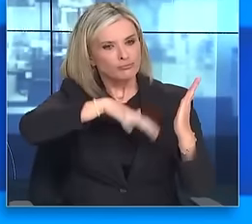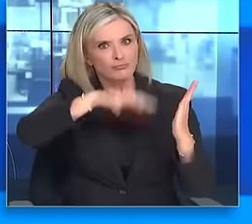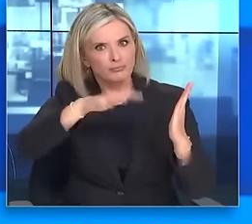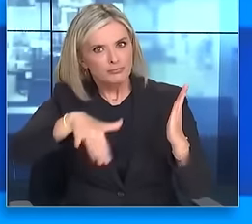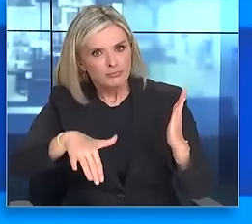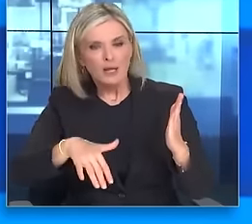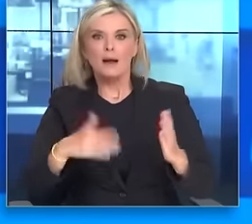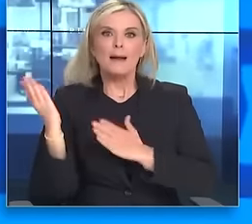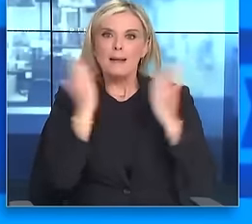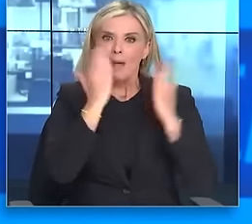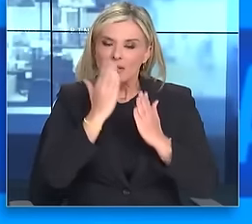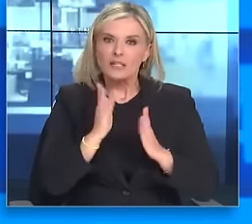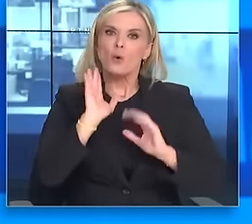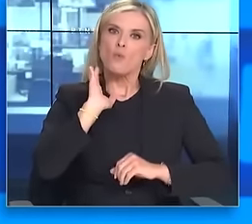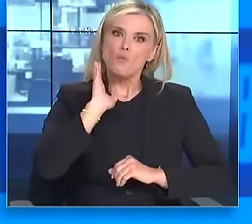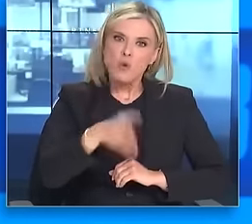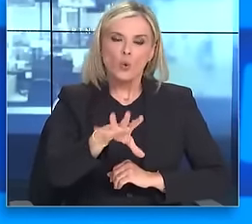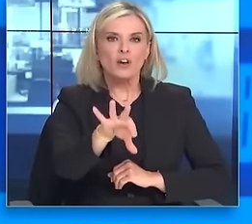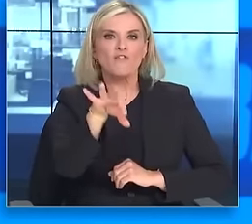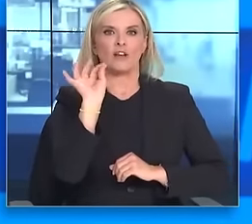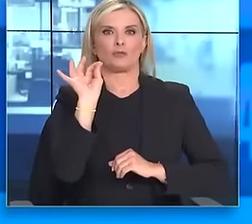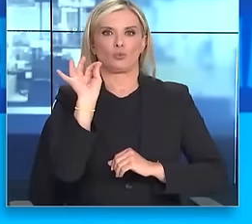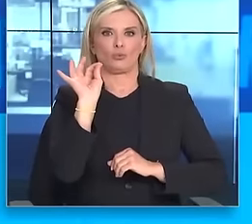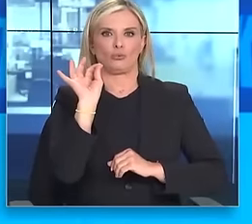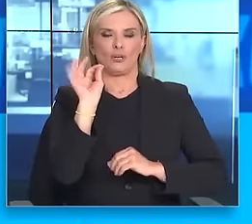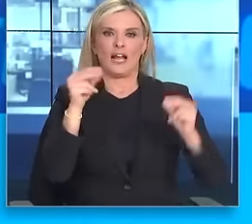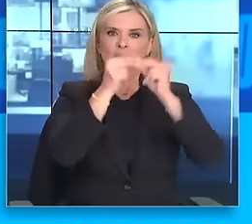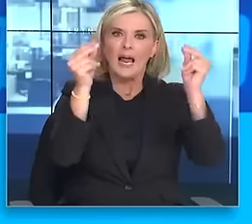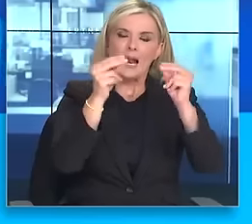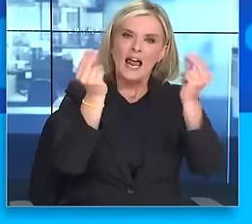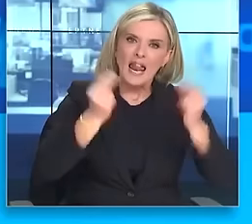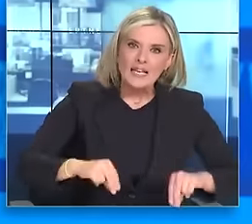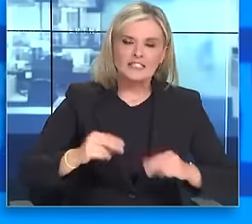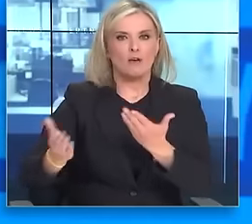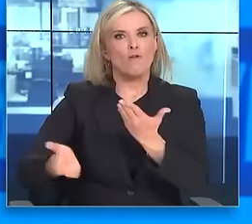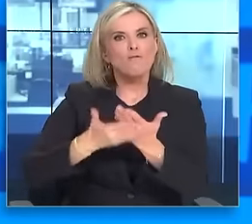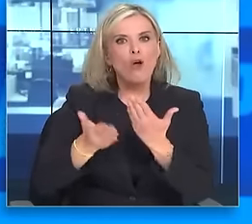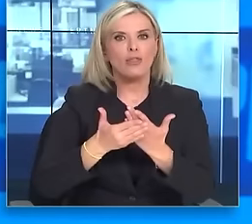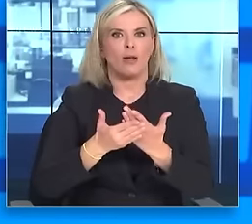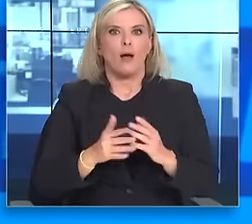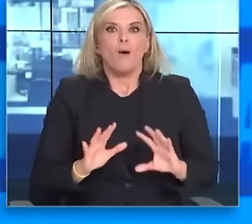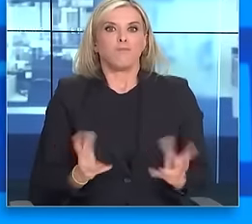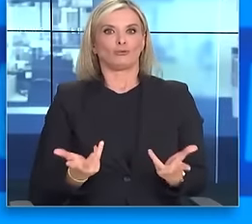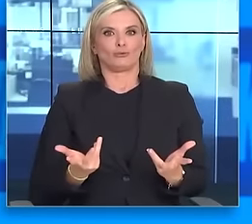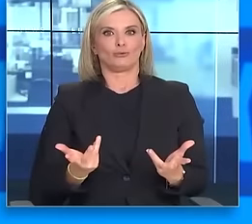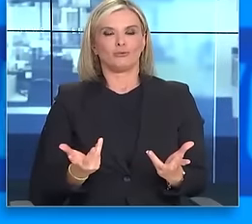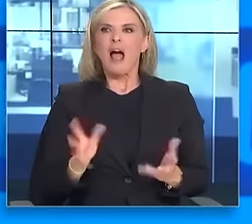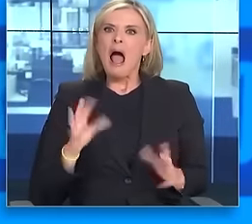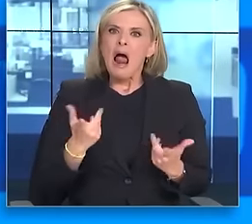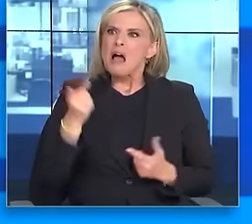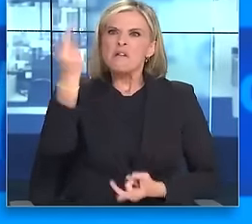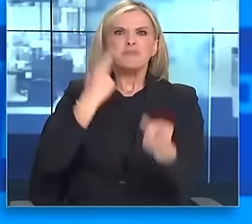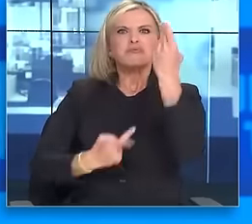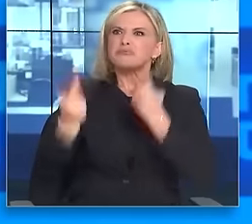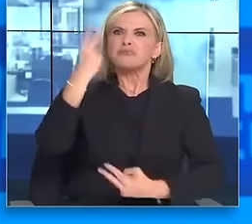έχουν ένα συμπληρωματικό ψηφιακό βοήθημα για να υποστηρίξουμε τη διαδικασία των μαθημάτων. Άρα από πού και ως πού δεχόμαστε